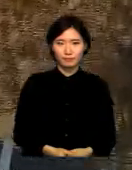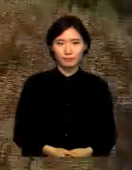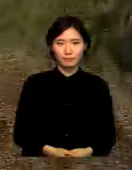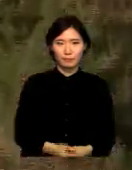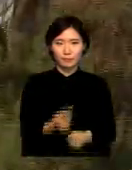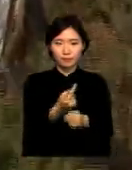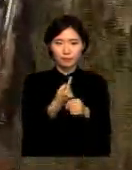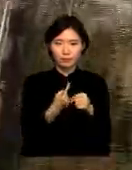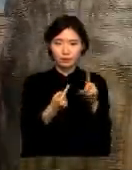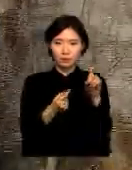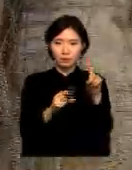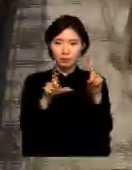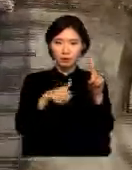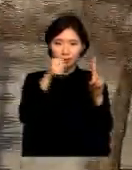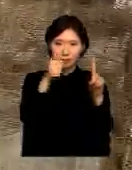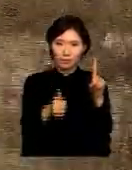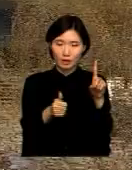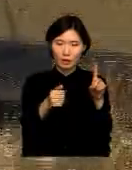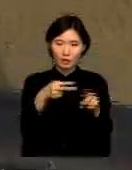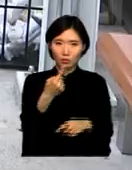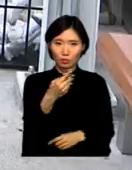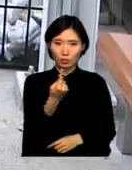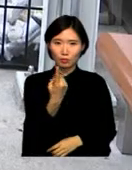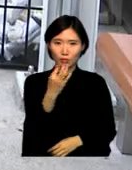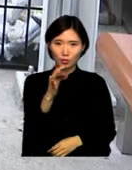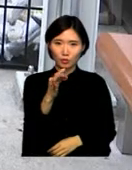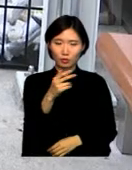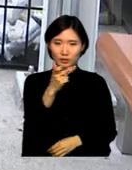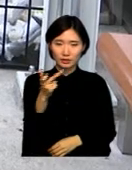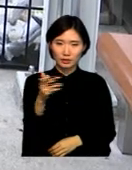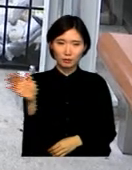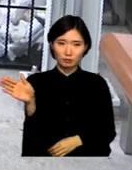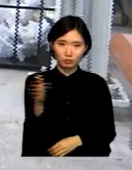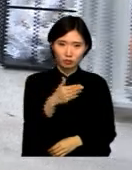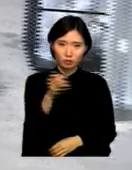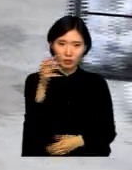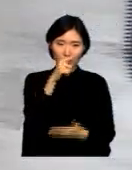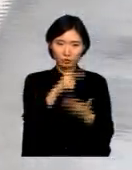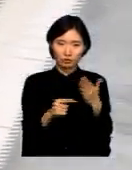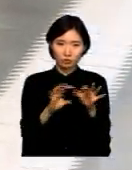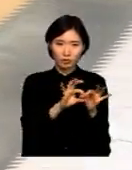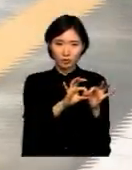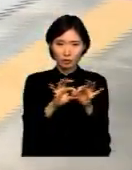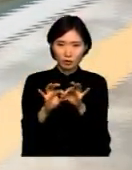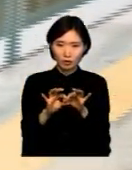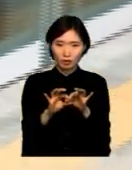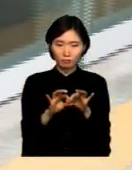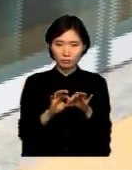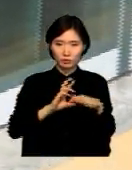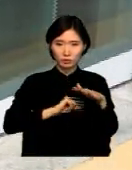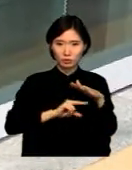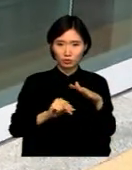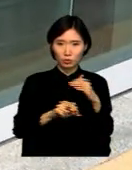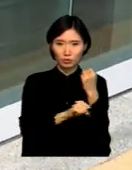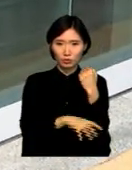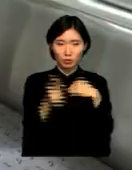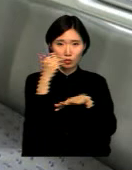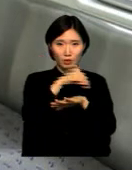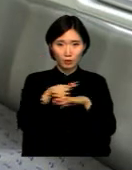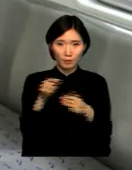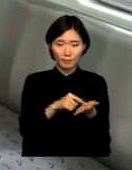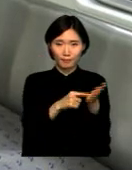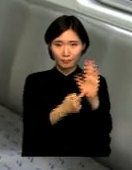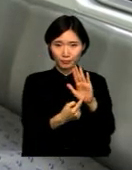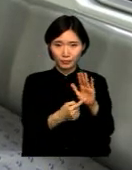지난해 12월 말 국토부는 도봉산역에서 의정부 양주를 잇는 광역철도 기본계획을 고시했습니다.